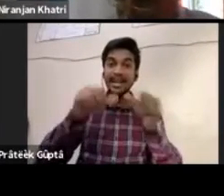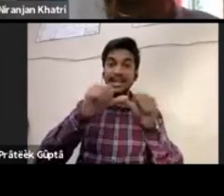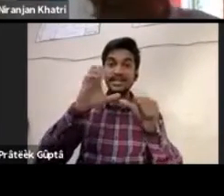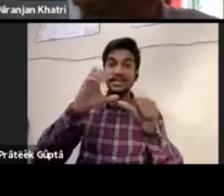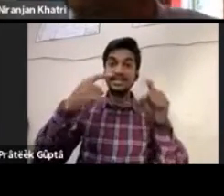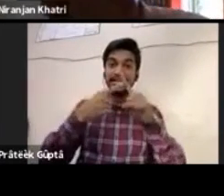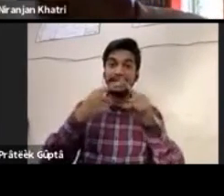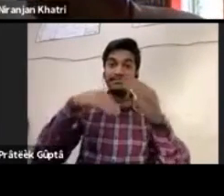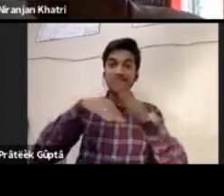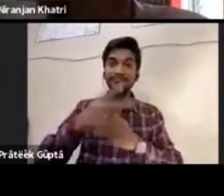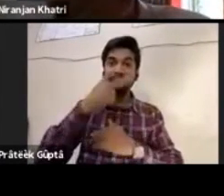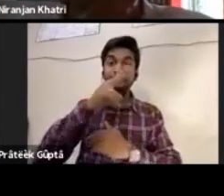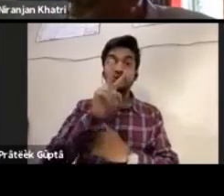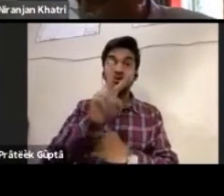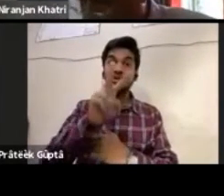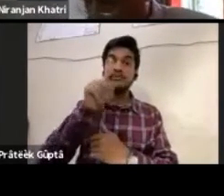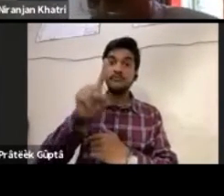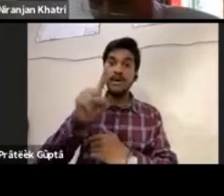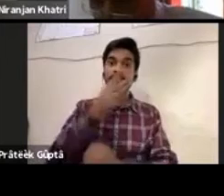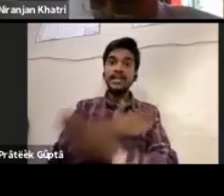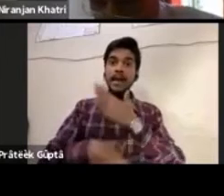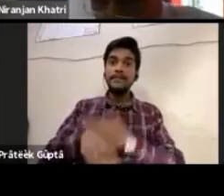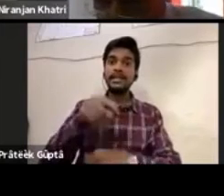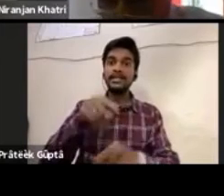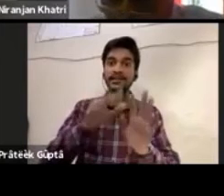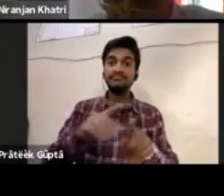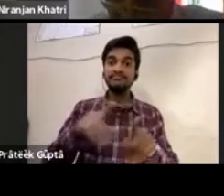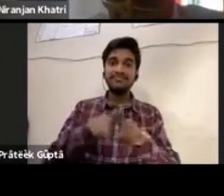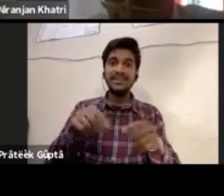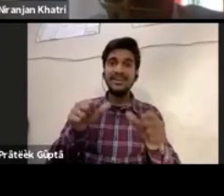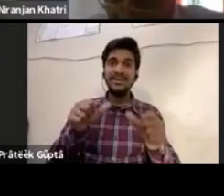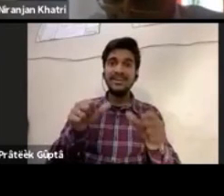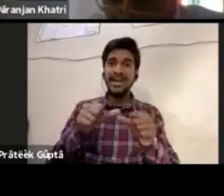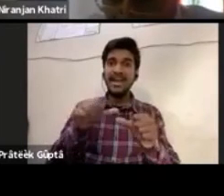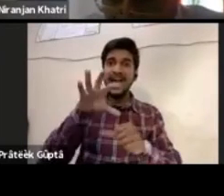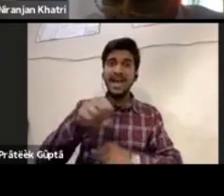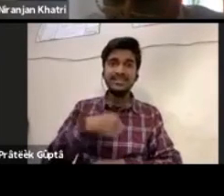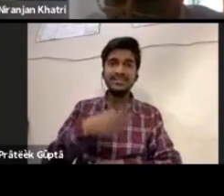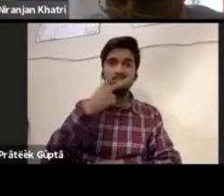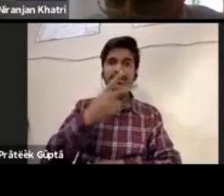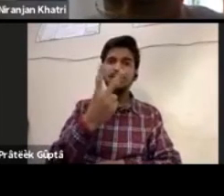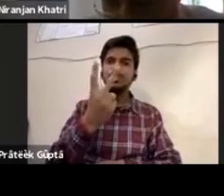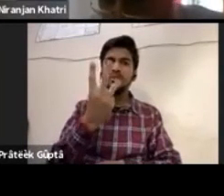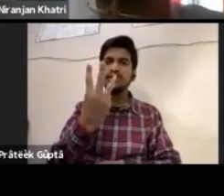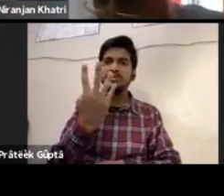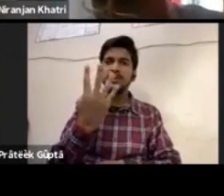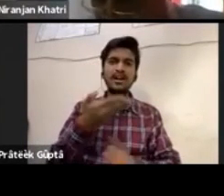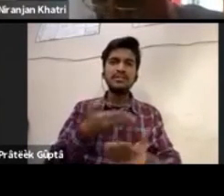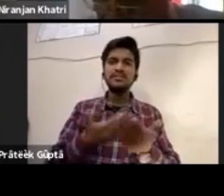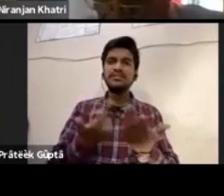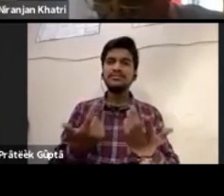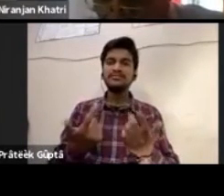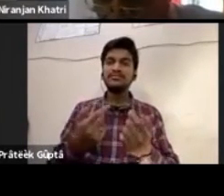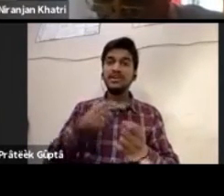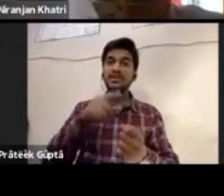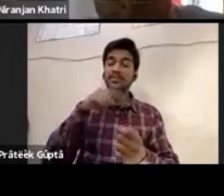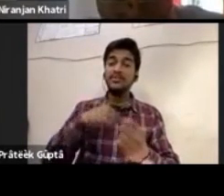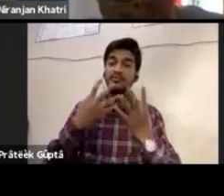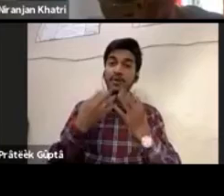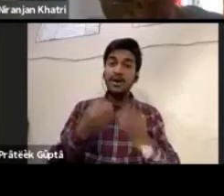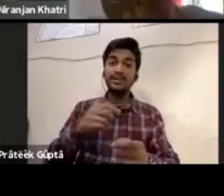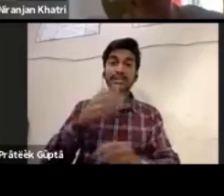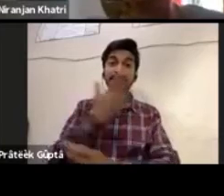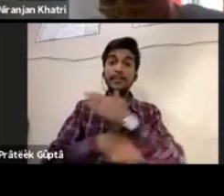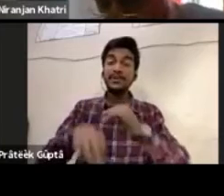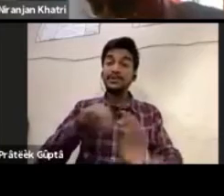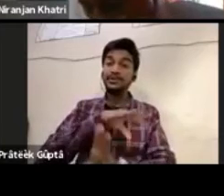हैं, और जब हम एक्सेसिबिलिटी की बात करते हैं तो जितने भी पर्सन विद डिसेबिलिटी हैं सबको एक्सेस की जरूरत है. तो